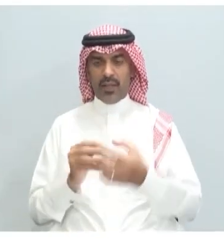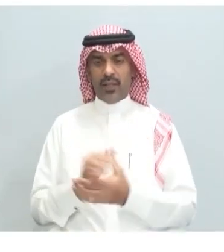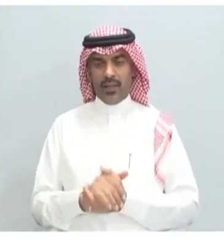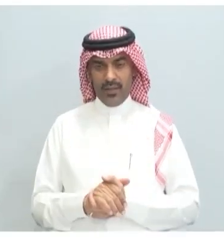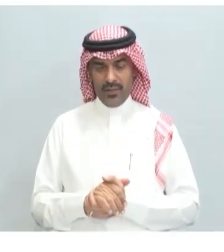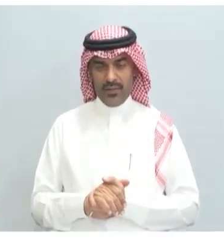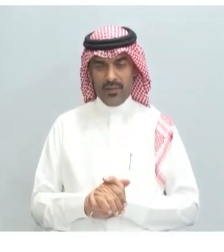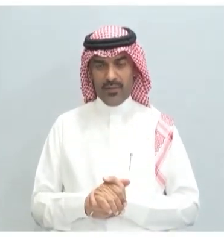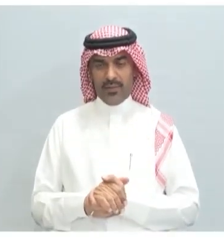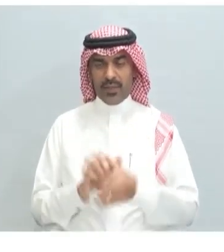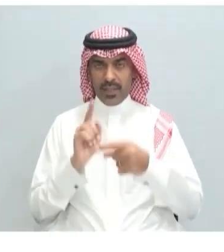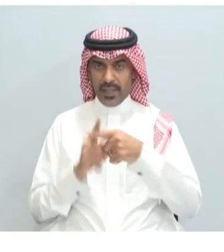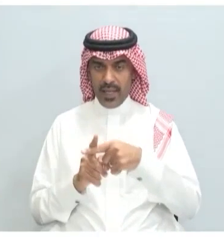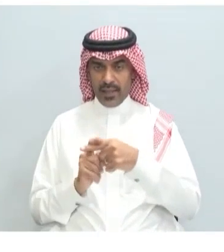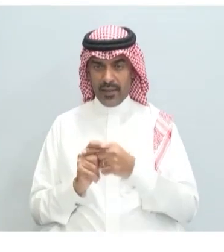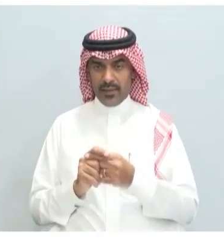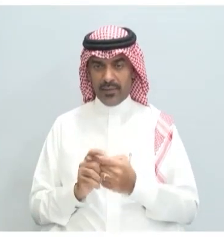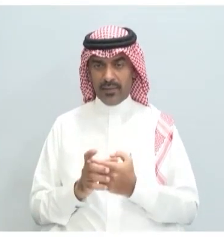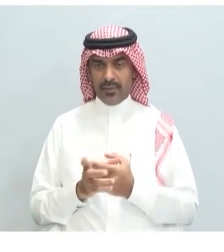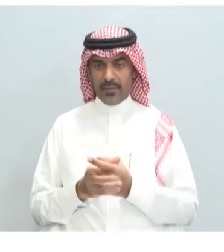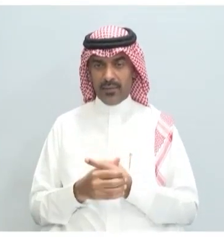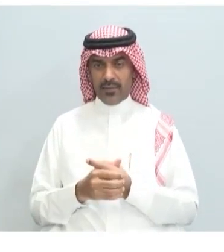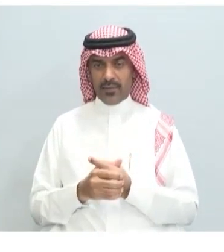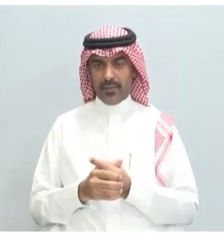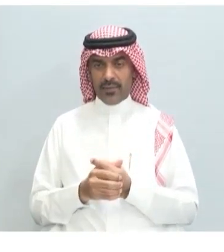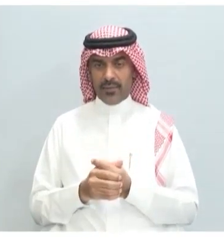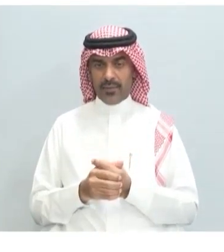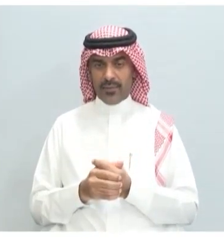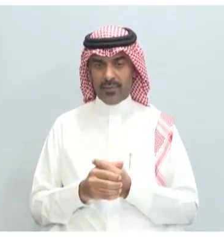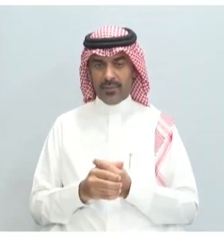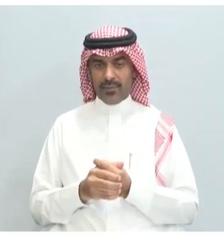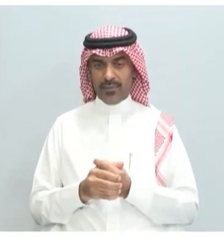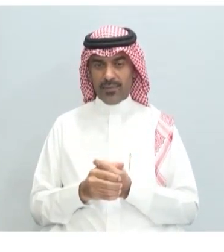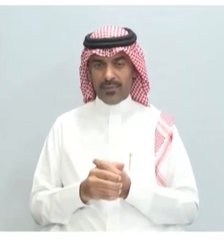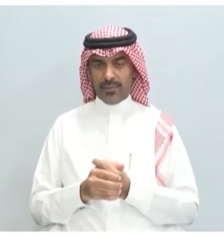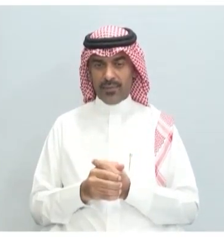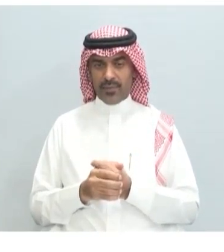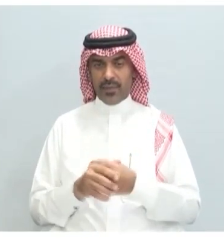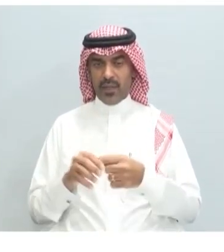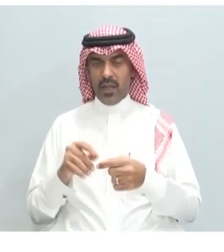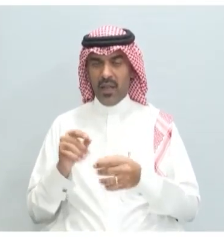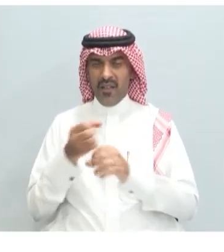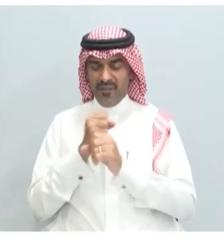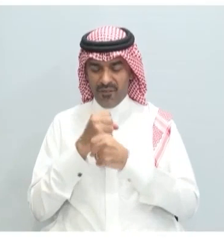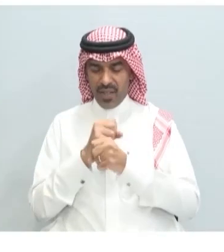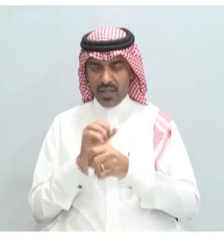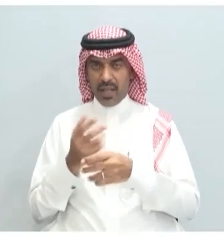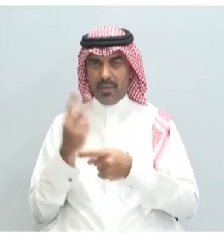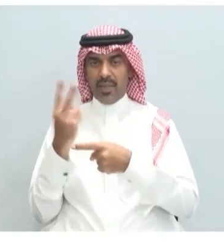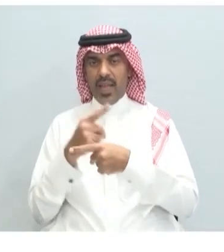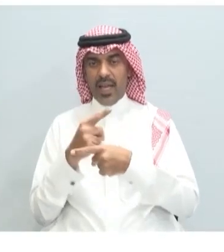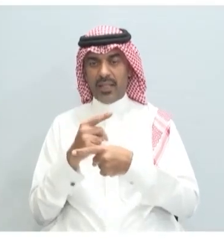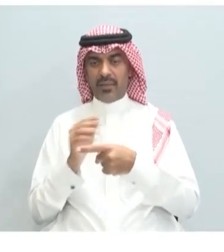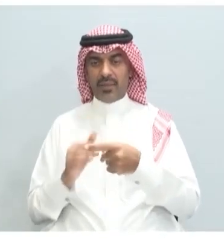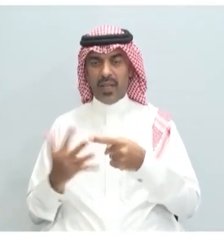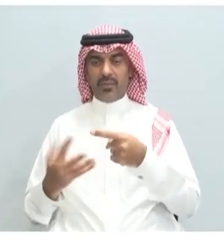35 زائدا احتمال ان يكون الكتاب فيزيائي 12 من اصل 35 لما اجي اجمع